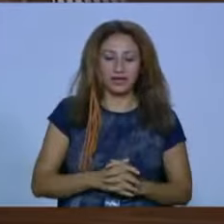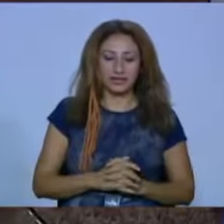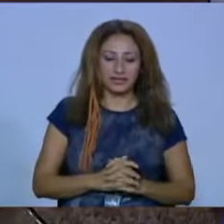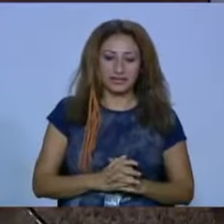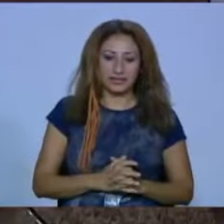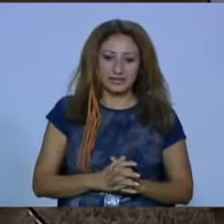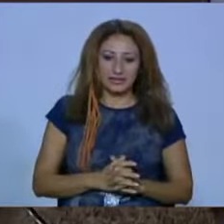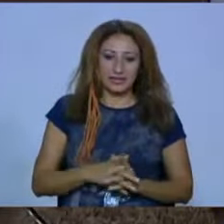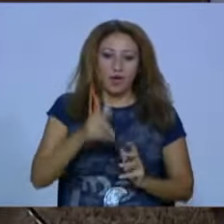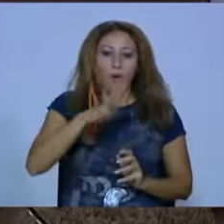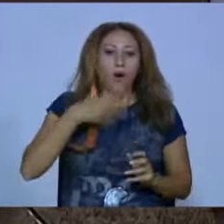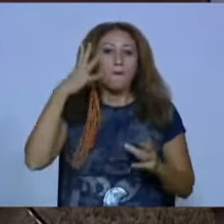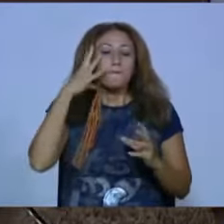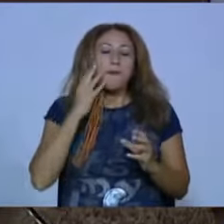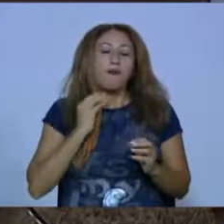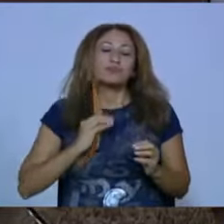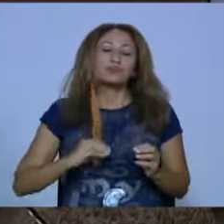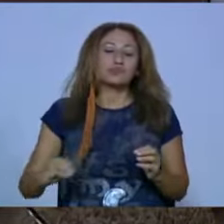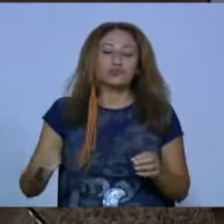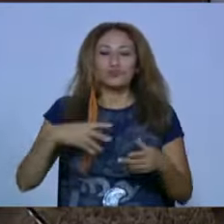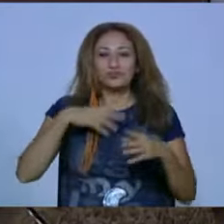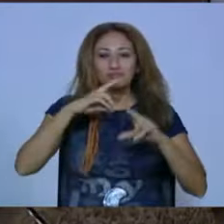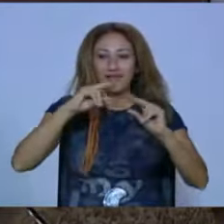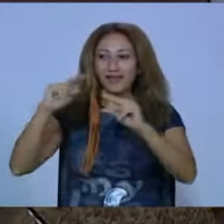هو عايز يستمتع